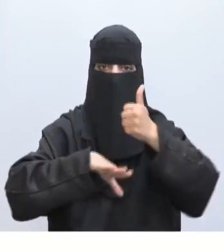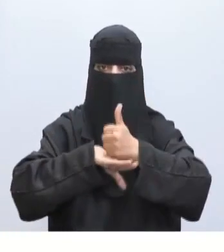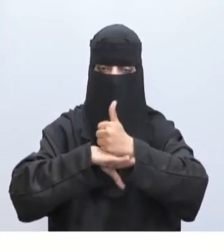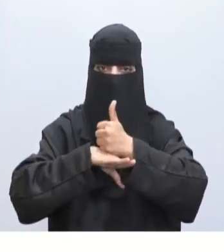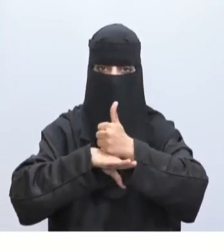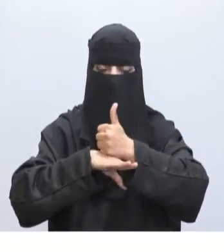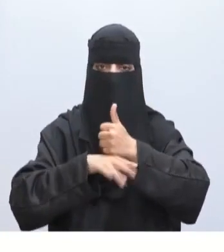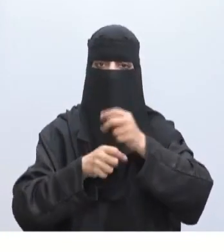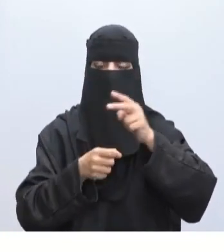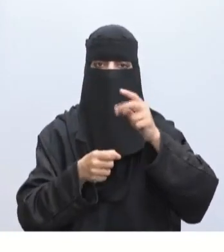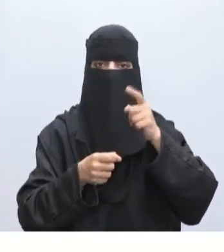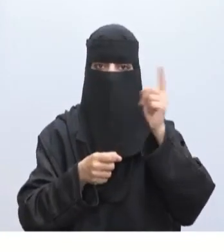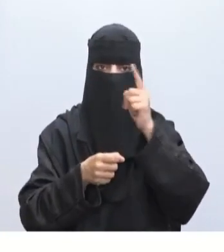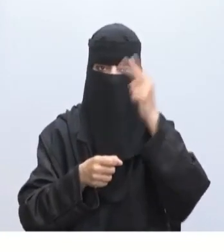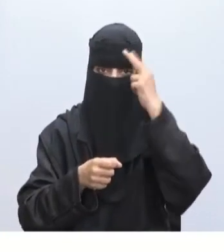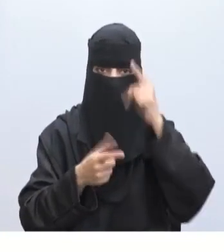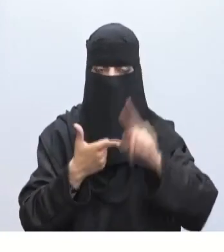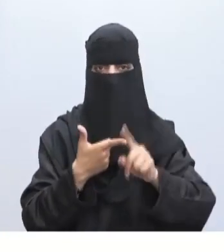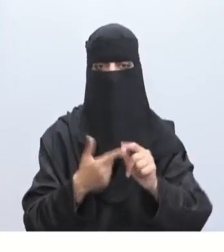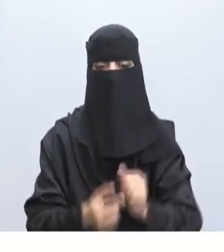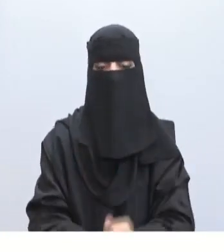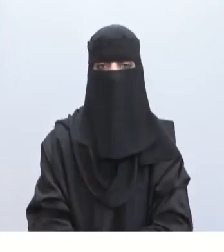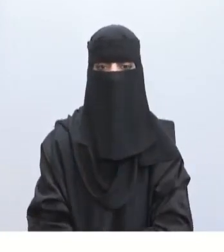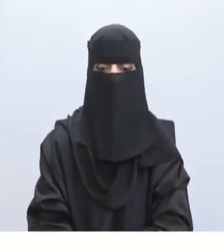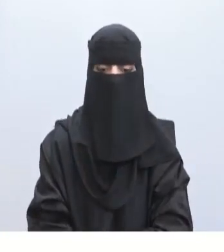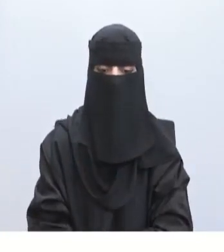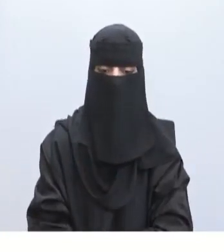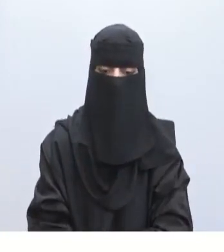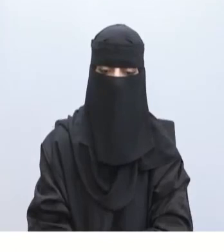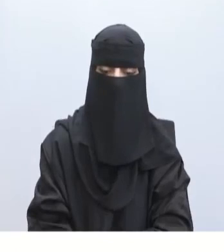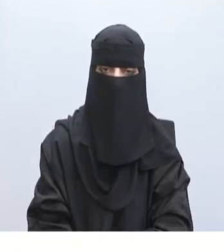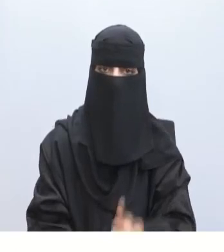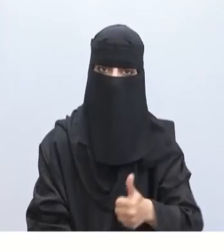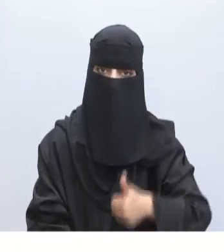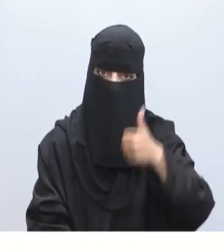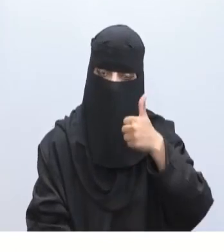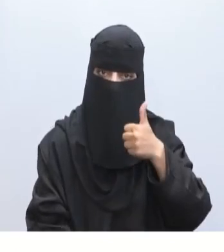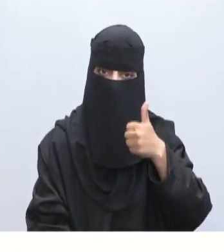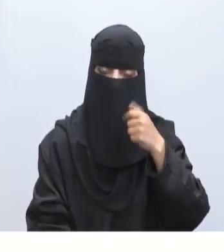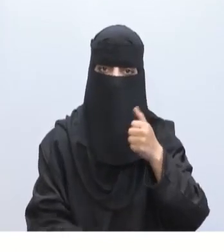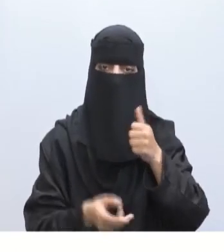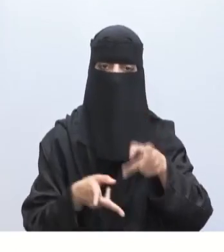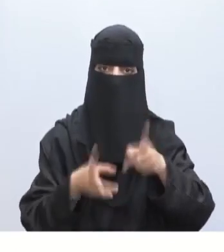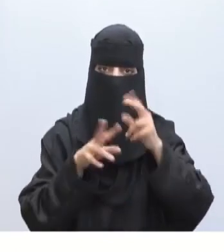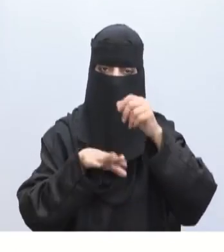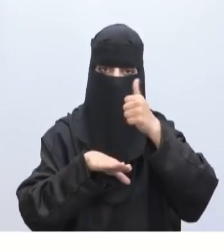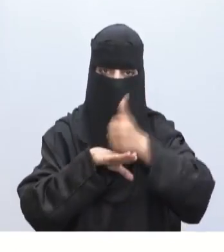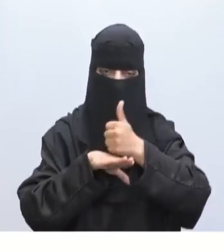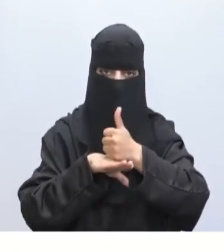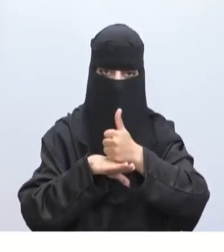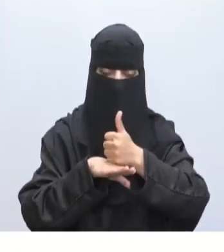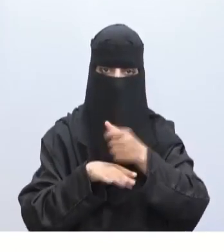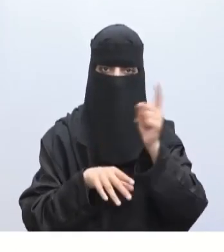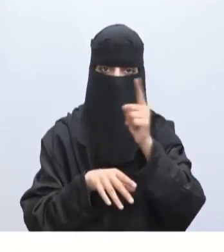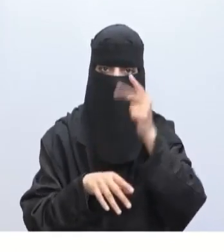الدوله السعوديه الثانيه استطاع ان يؤسس الدوله